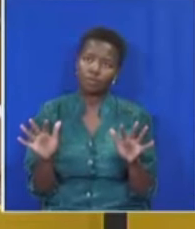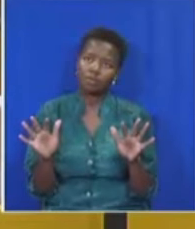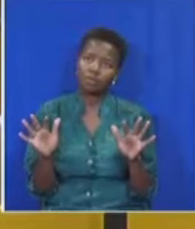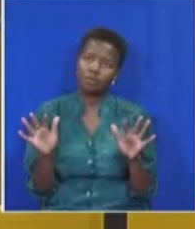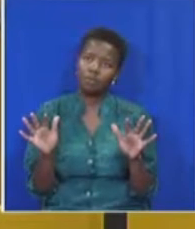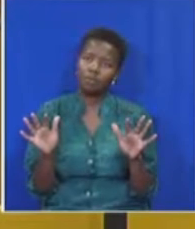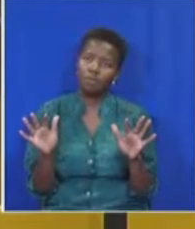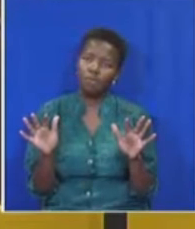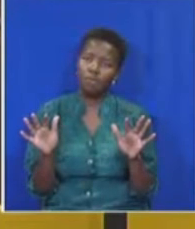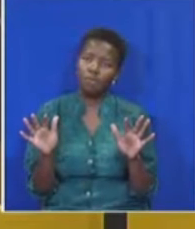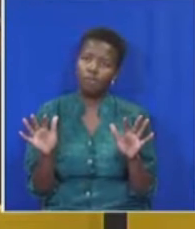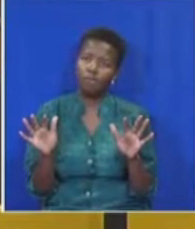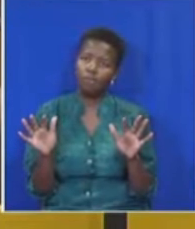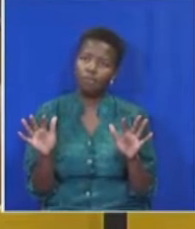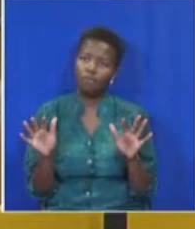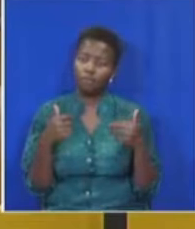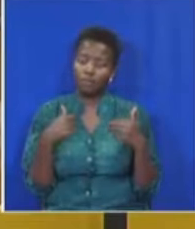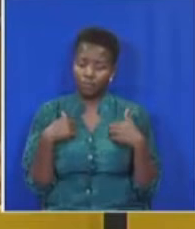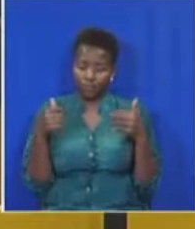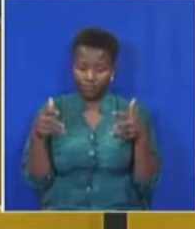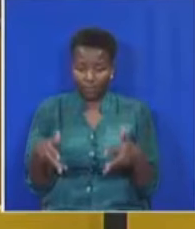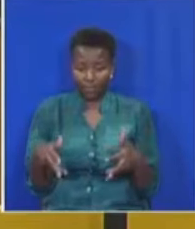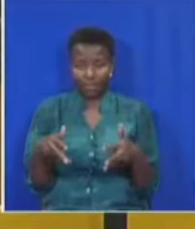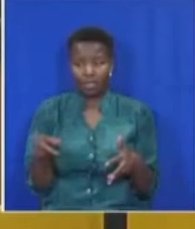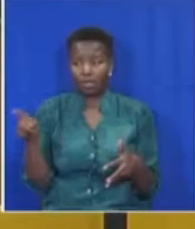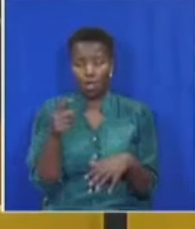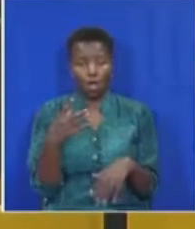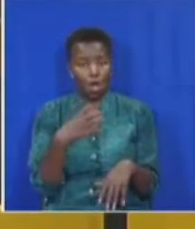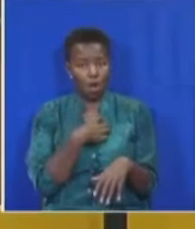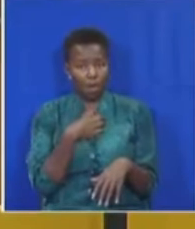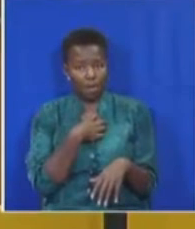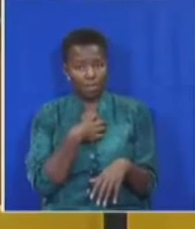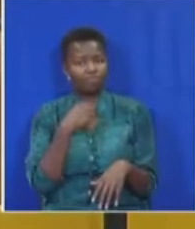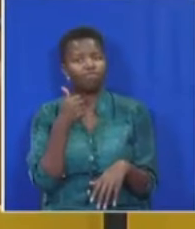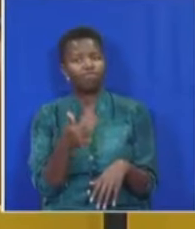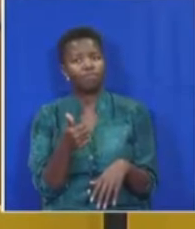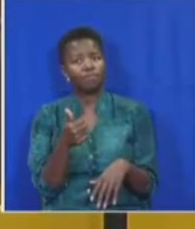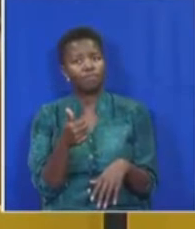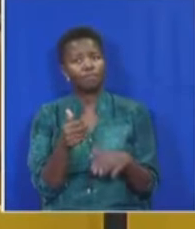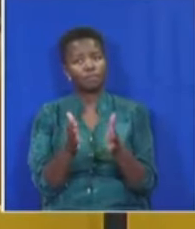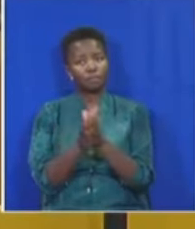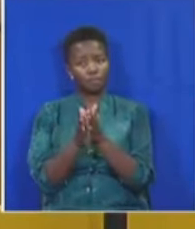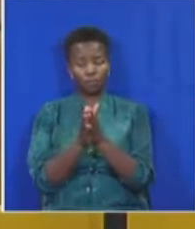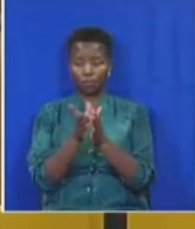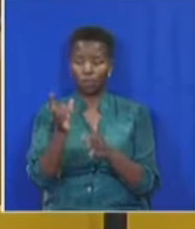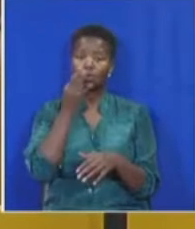qonga kuzawuthiwa nini enizena le mali anizanga nayo. Ubona nje ukusukela